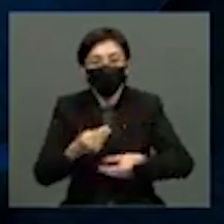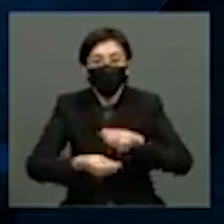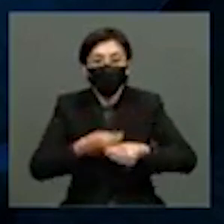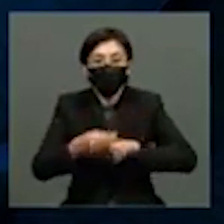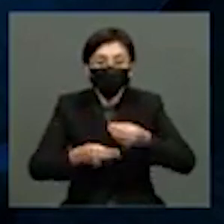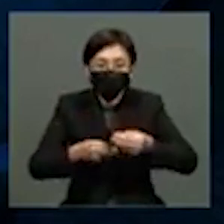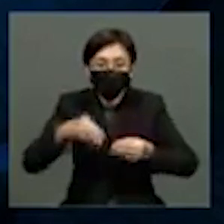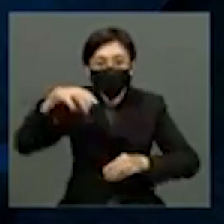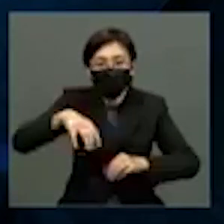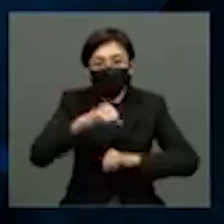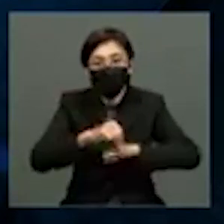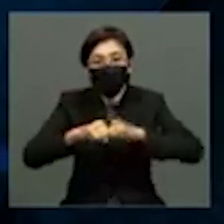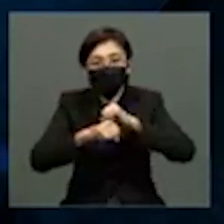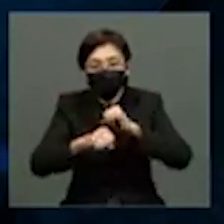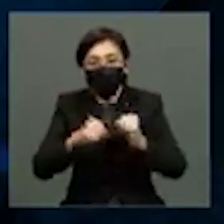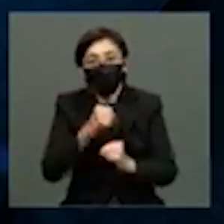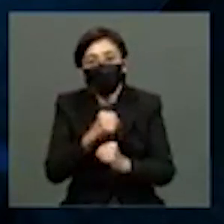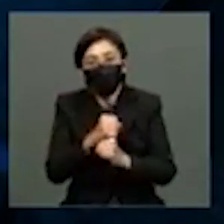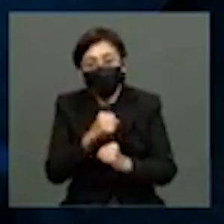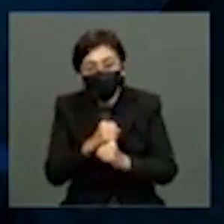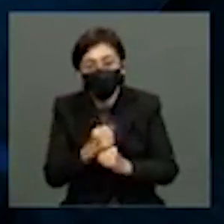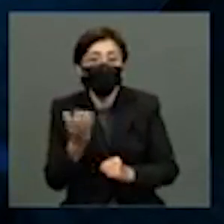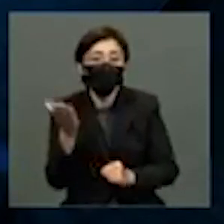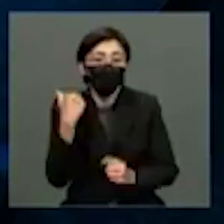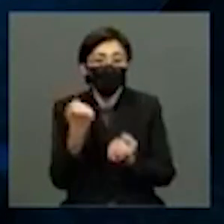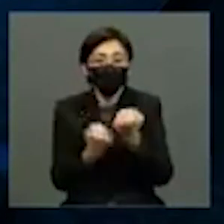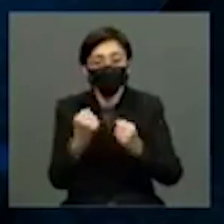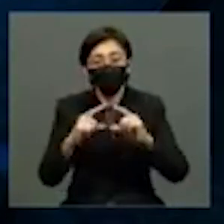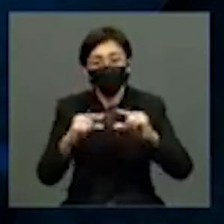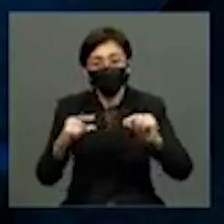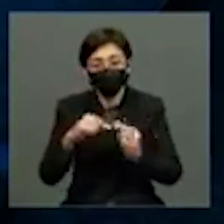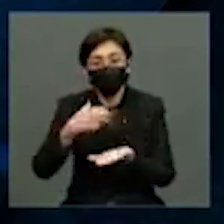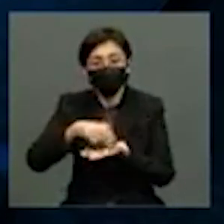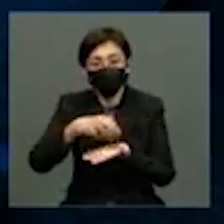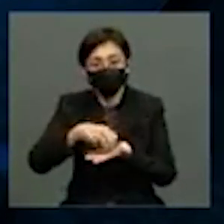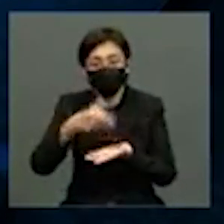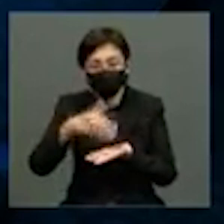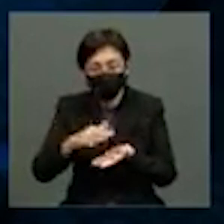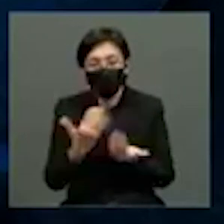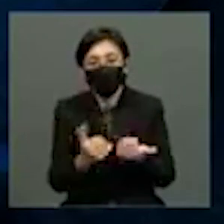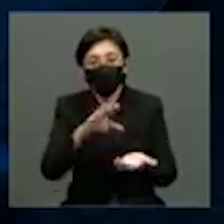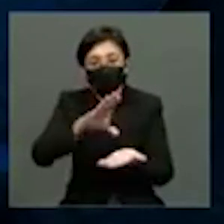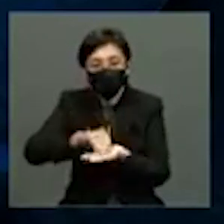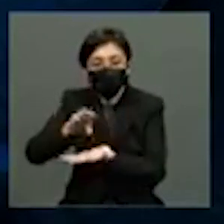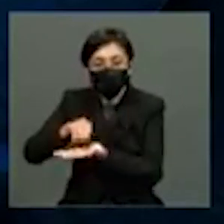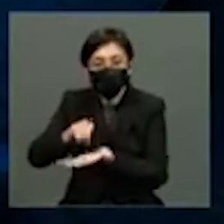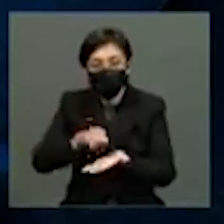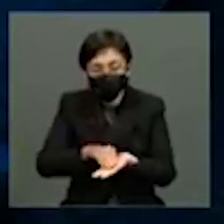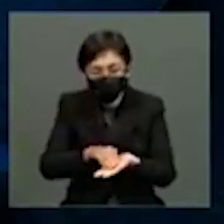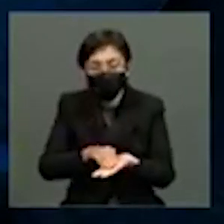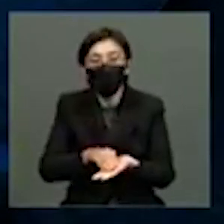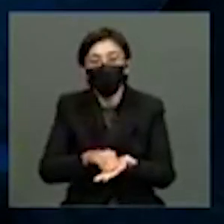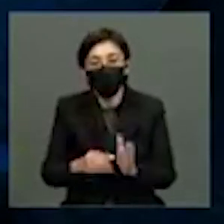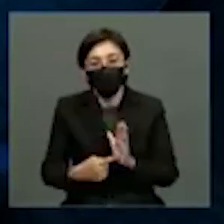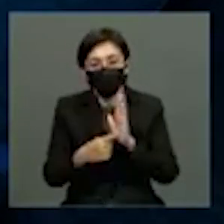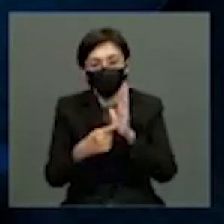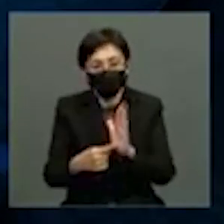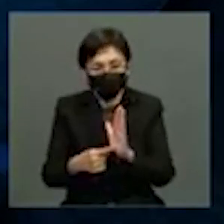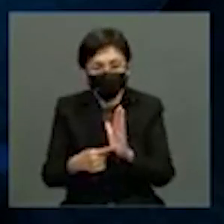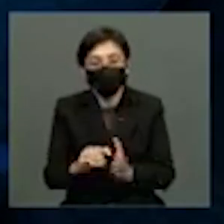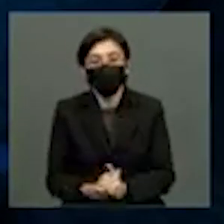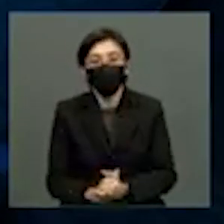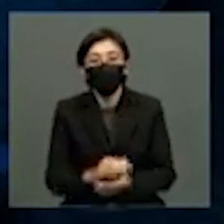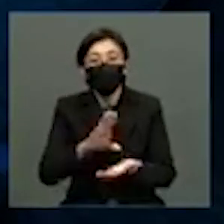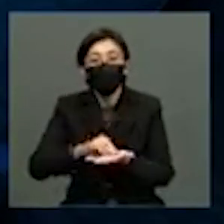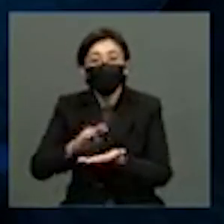แคมป์ก่อสร้างก็ยังพูดถึงเรื่องของแท็กซี่วันก่อนนะครับตอนนี้ก็ถ้ามีการรวบรวมขึ้นมาก็จะคงจะต้องมี